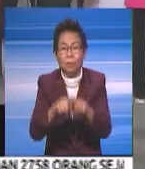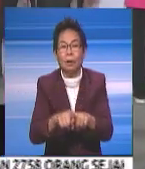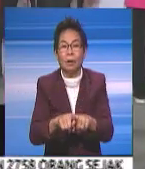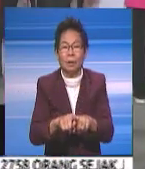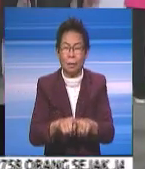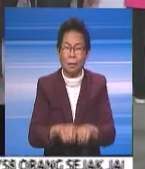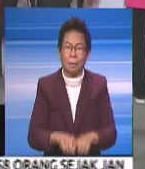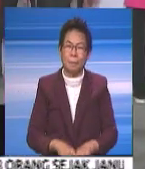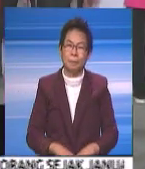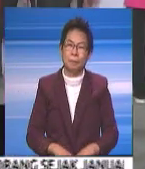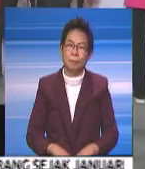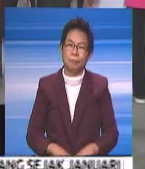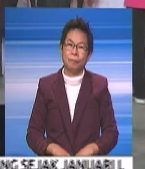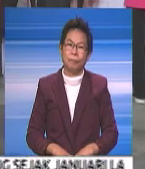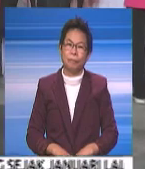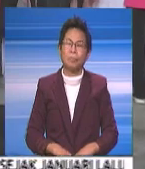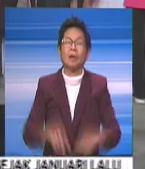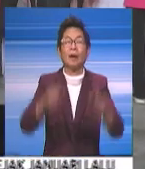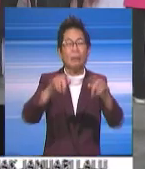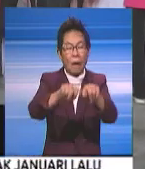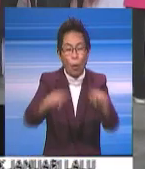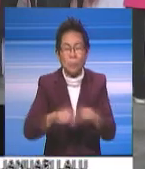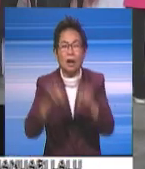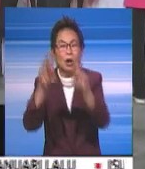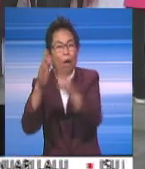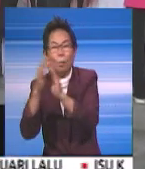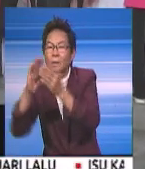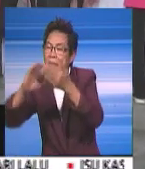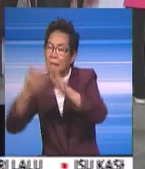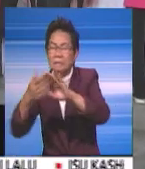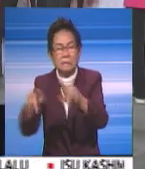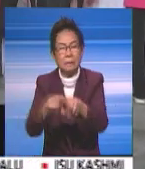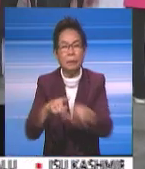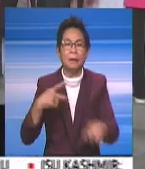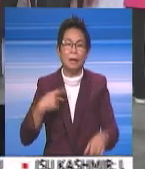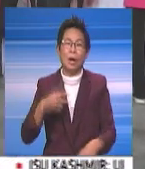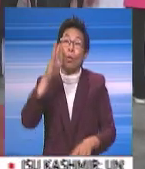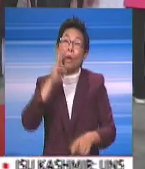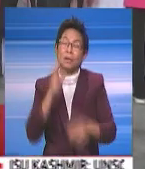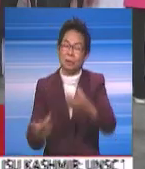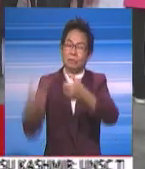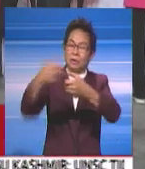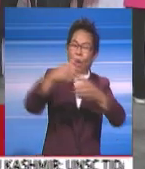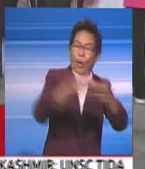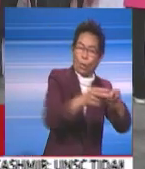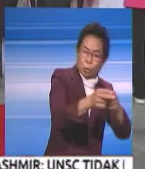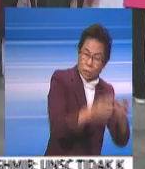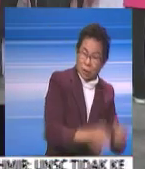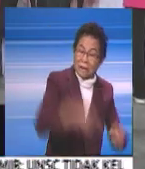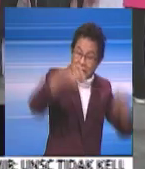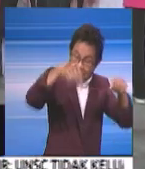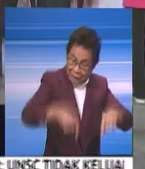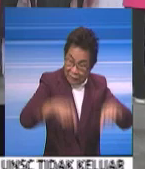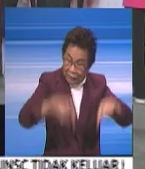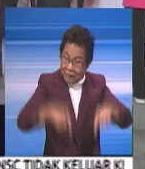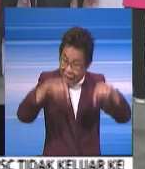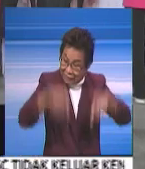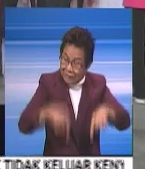lah. Jika mereka ingin melibatkan dalam bidang usahawan, so di sinilah tempatnya untuk